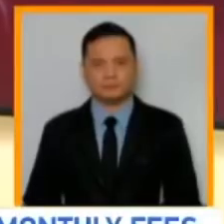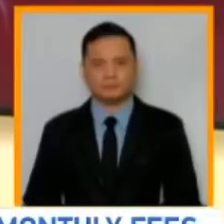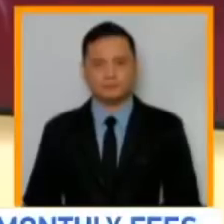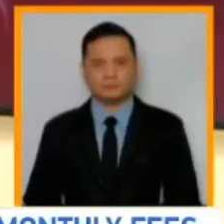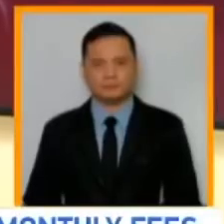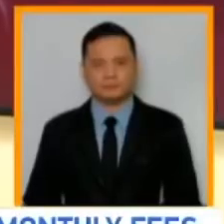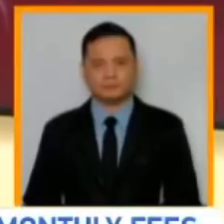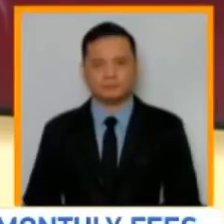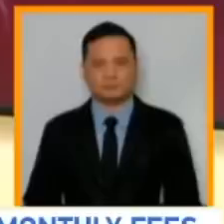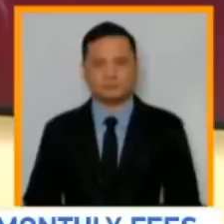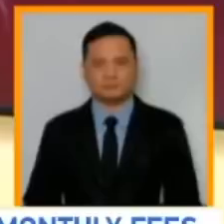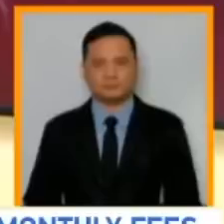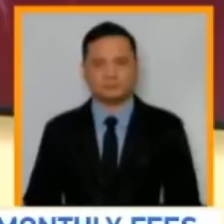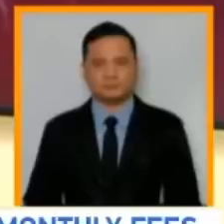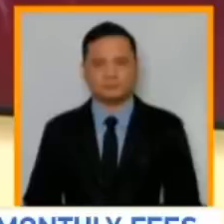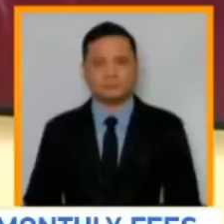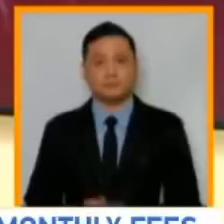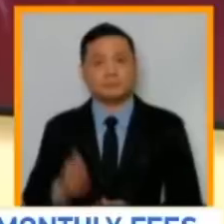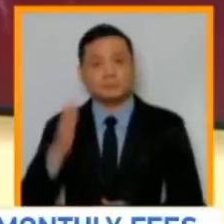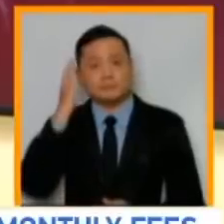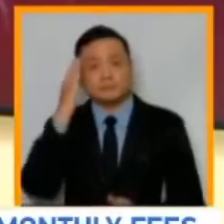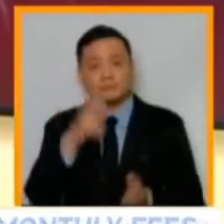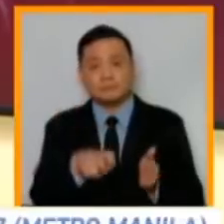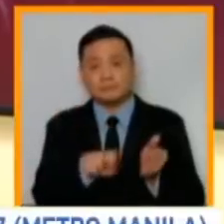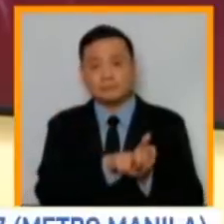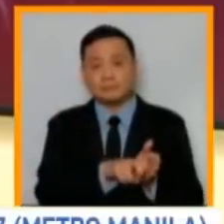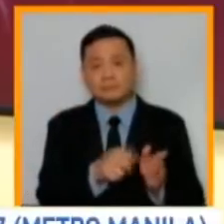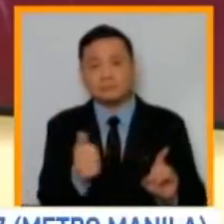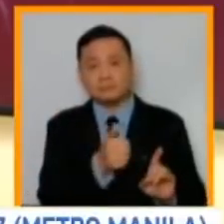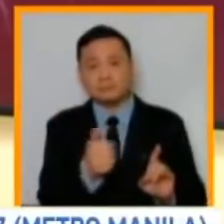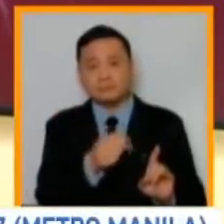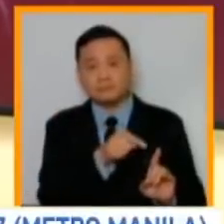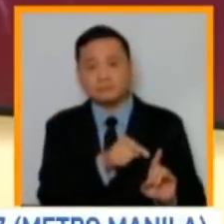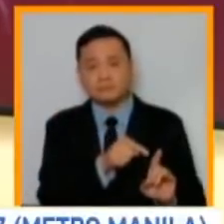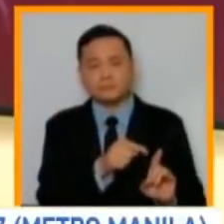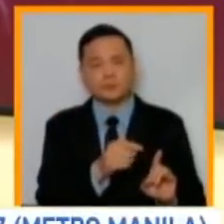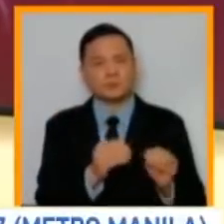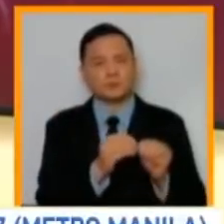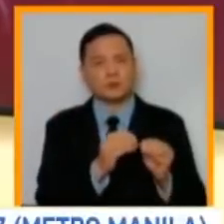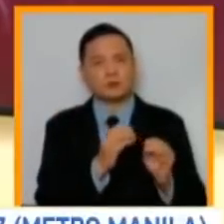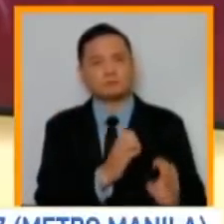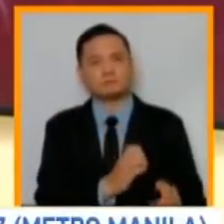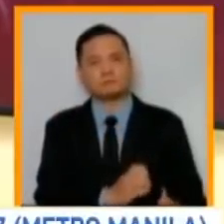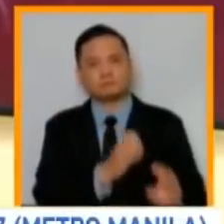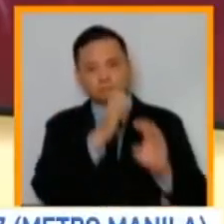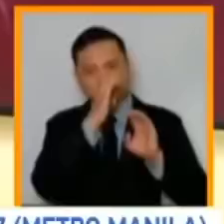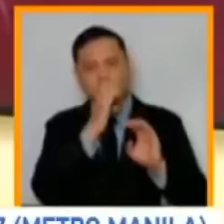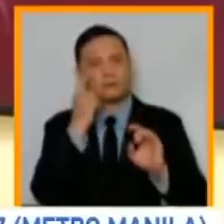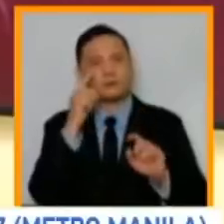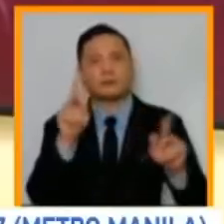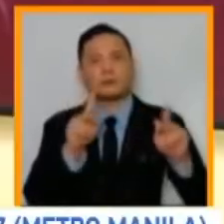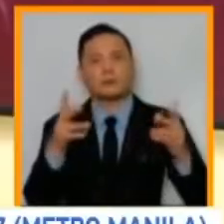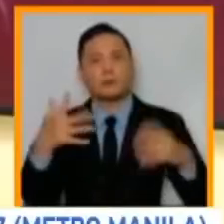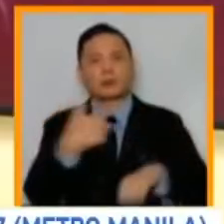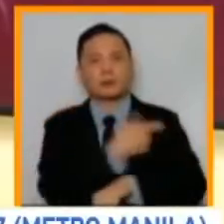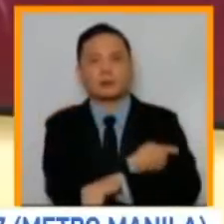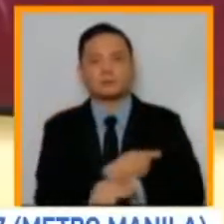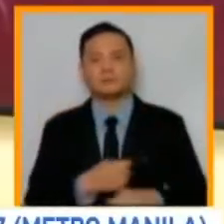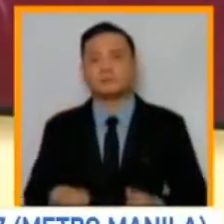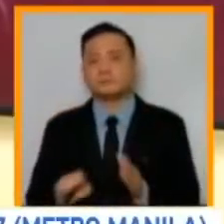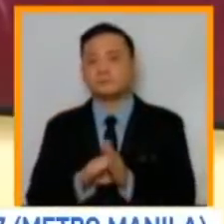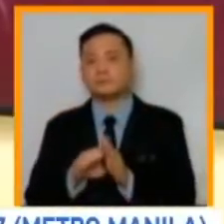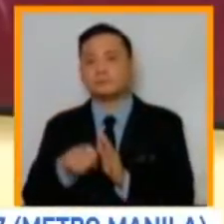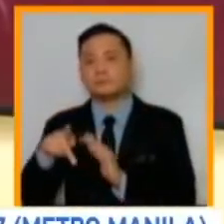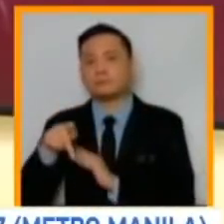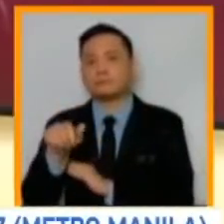sa mga sakayan ng pampublikong transportasyon naghigpit sa mga hindi pa bakunado. Sa Paco Market sa Maynila, mahigpit na ipinatutupad